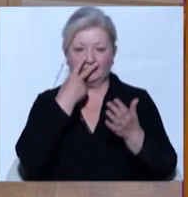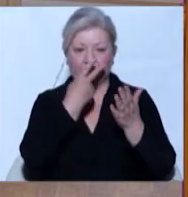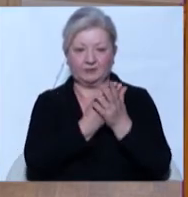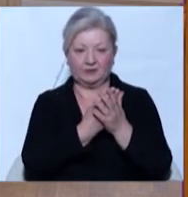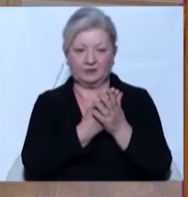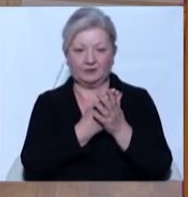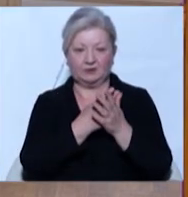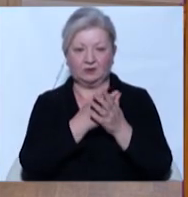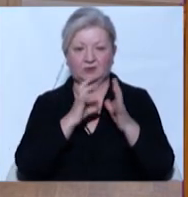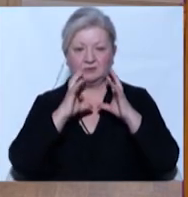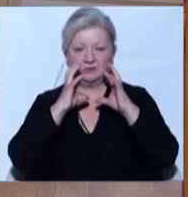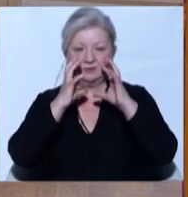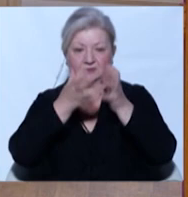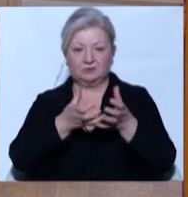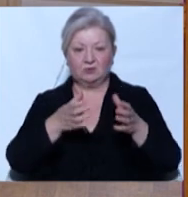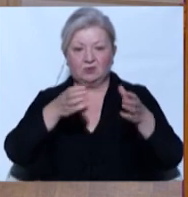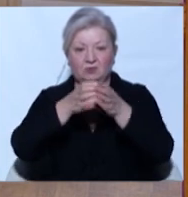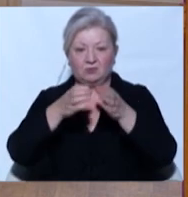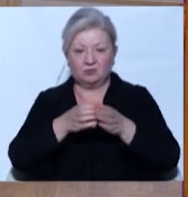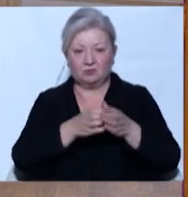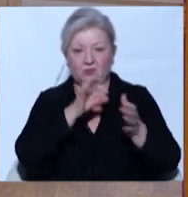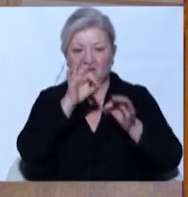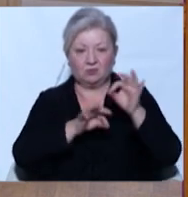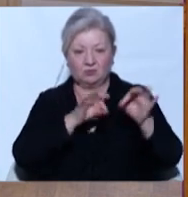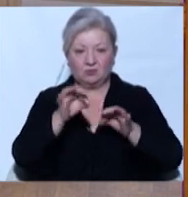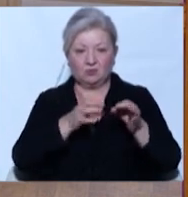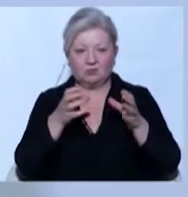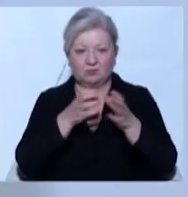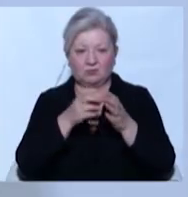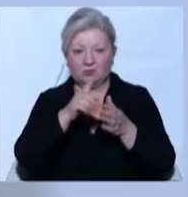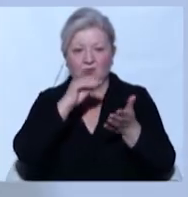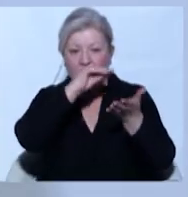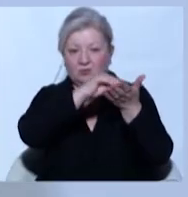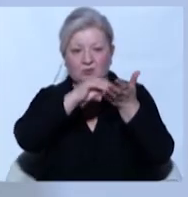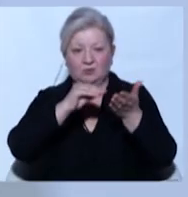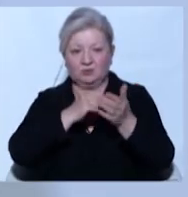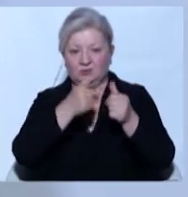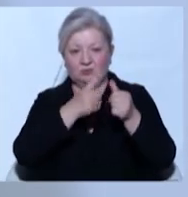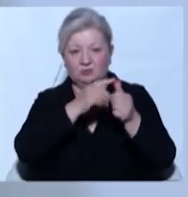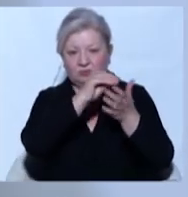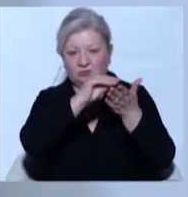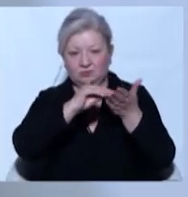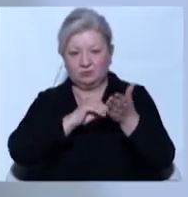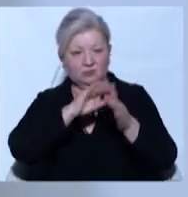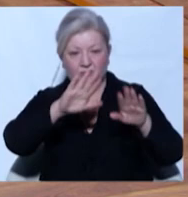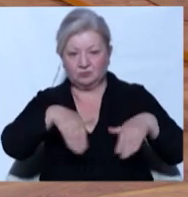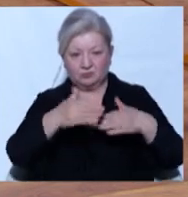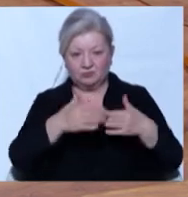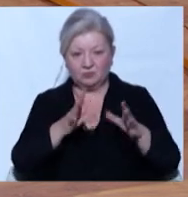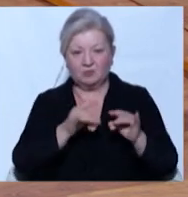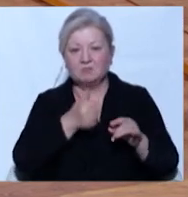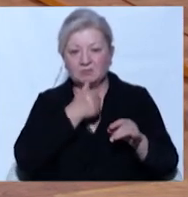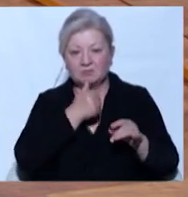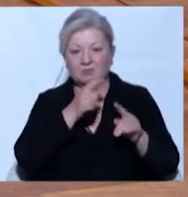წარმოგიდგენთ საერთაშორისო ორგანიზაციების რუკებს, რა თქმა უნდა ორგანიზაციების არაწერია, რომელი ორგანიზაცია პირობითად